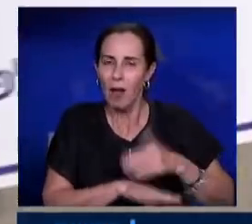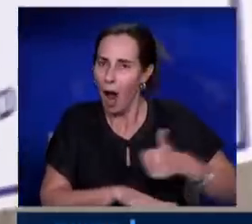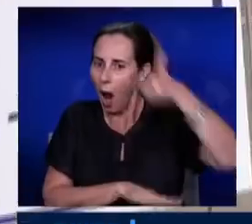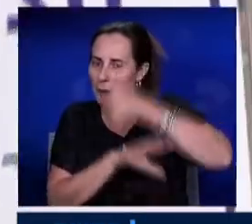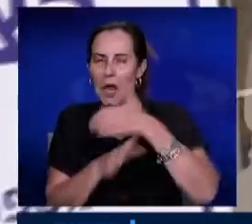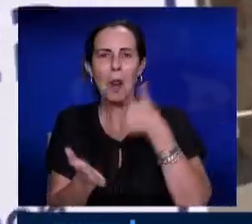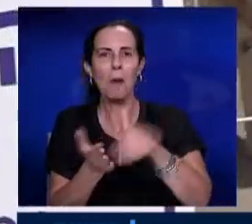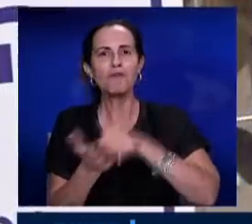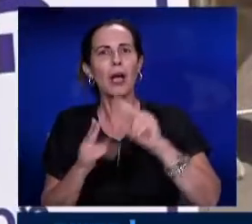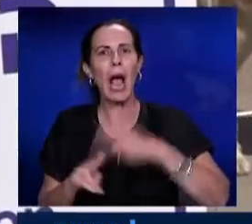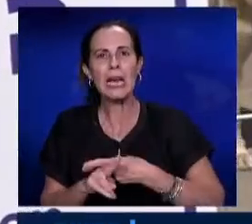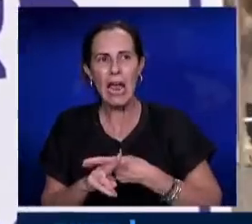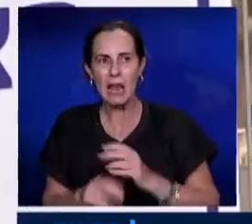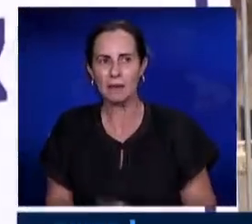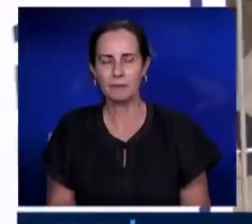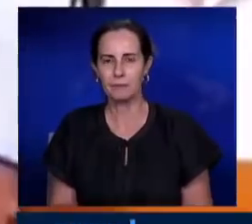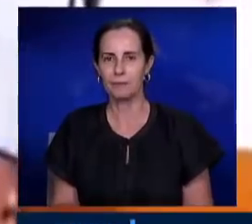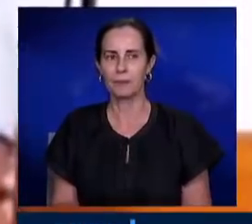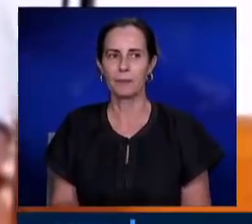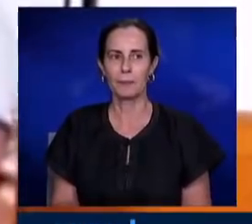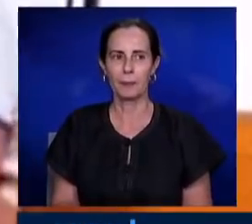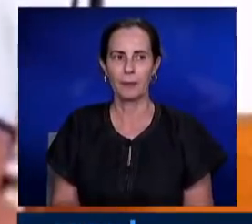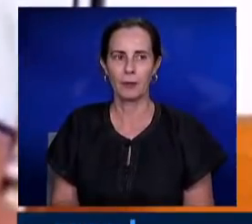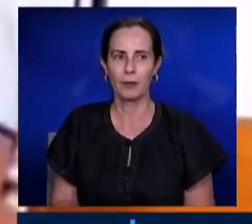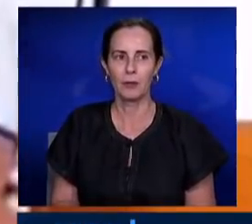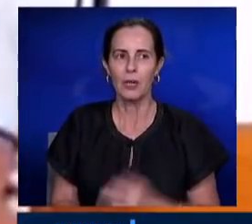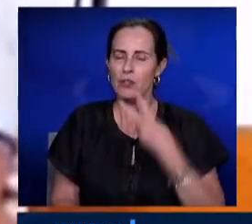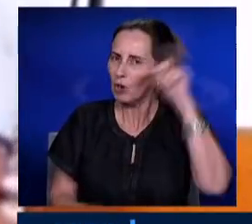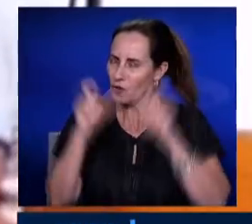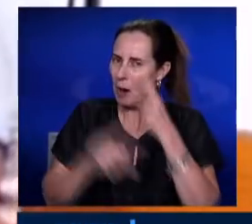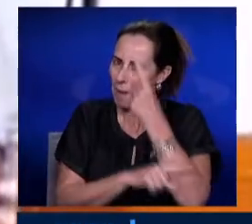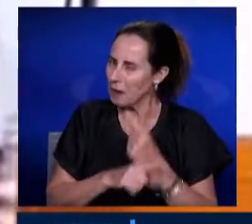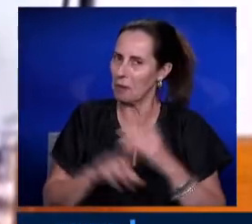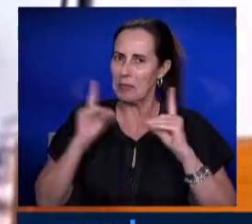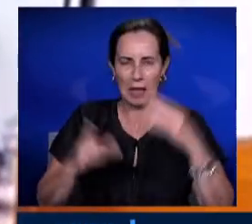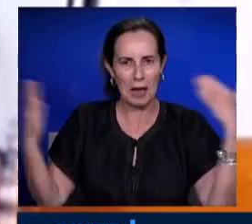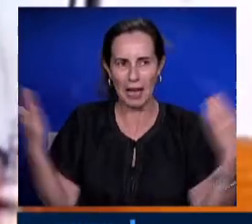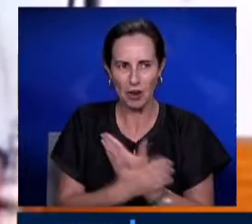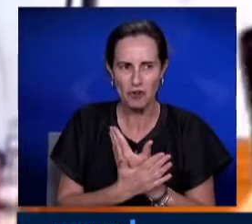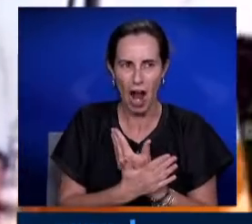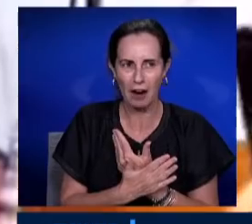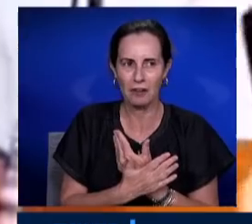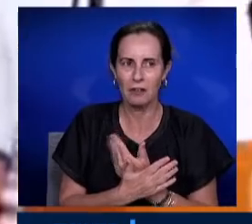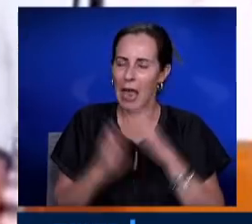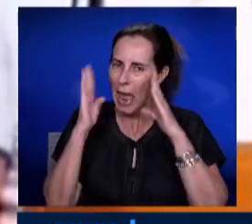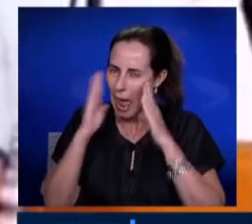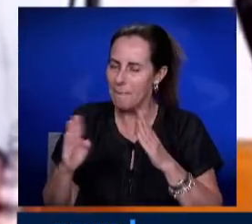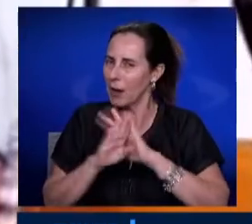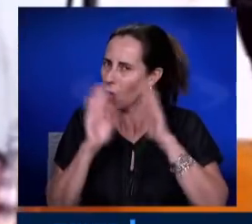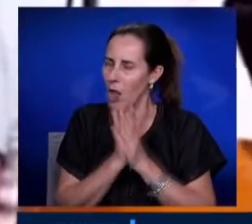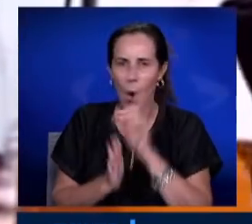לעבוד כרגיל. לכל אורך הדרך, כשהבטחנו לבת ימים לצאת לדרך חדשה, האמנו לכל